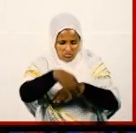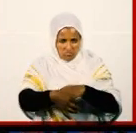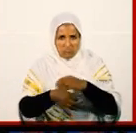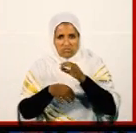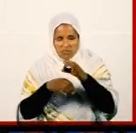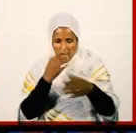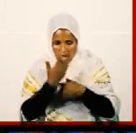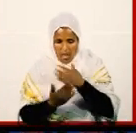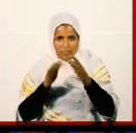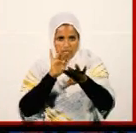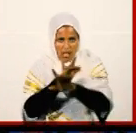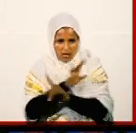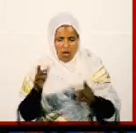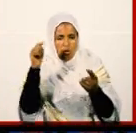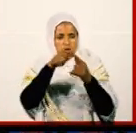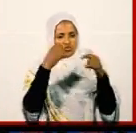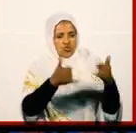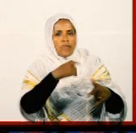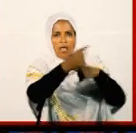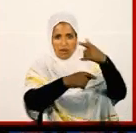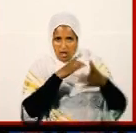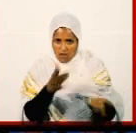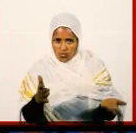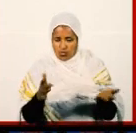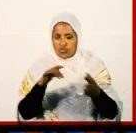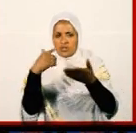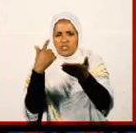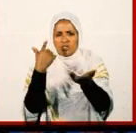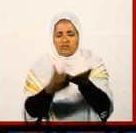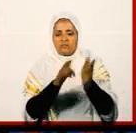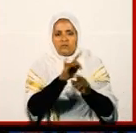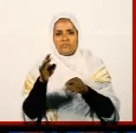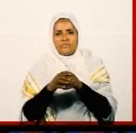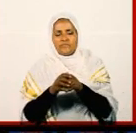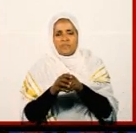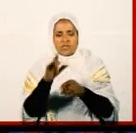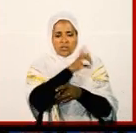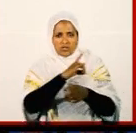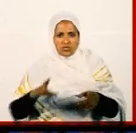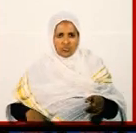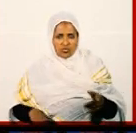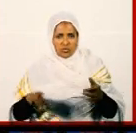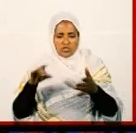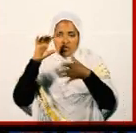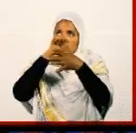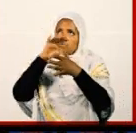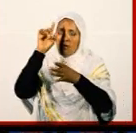ሰውነታቸው እንዳይደማ ወደ ጨዋታ እንዳይሄዱ እነዛ